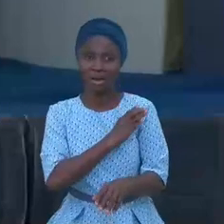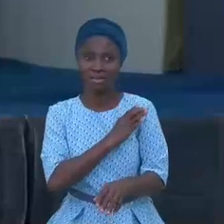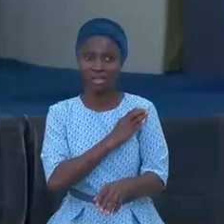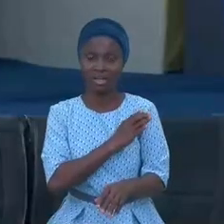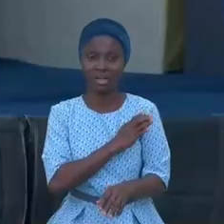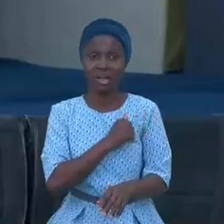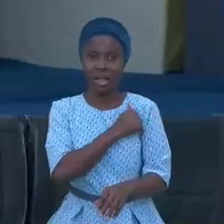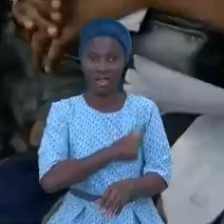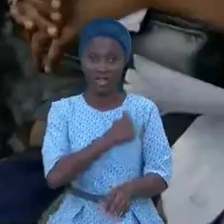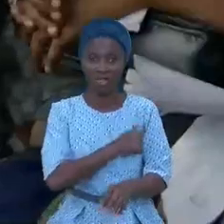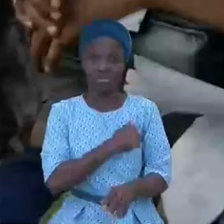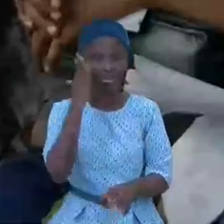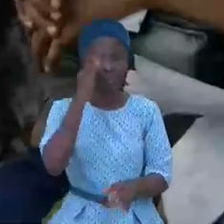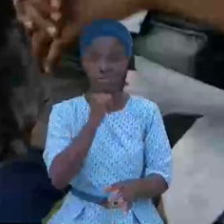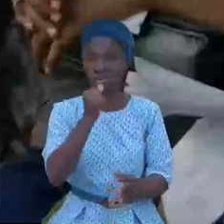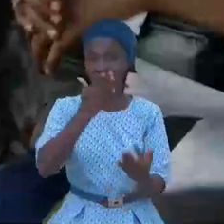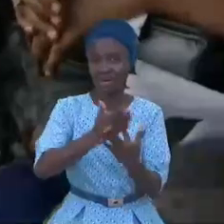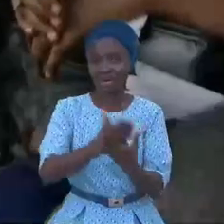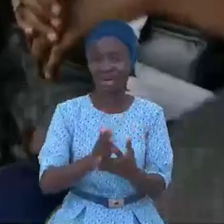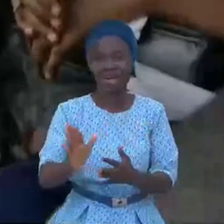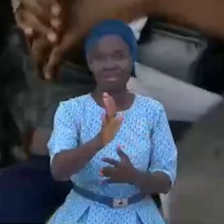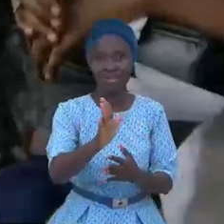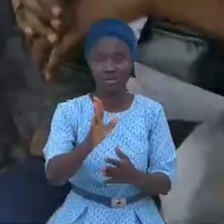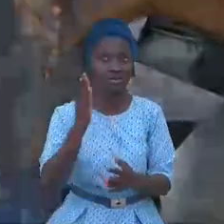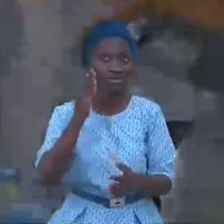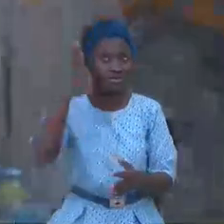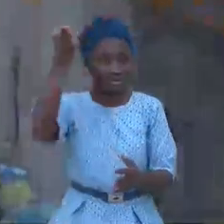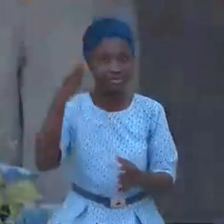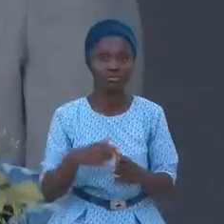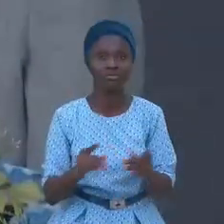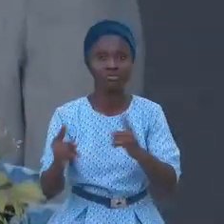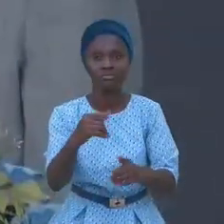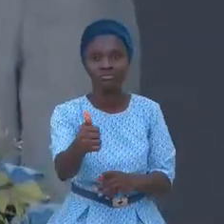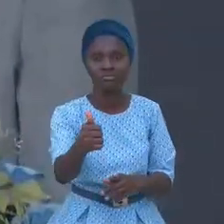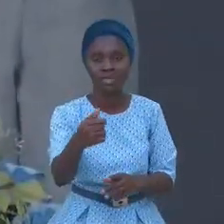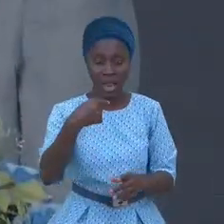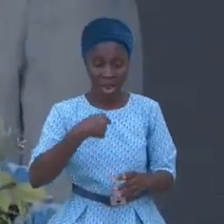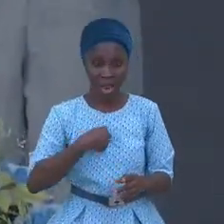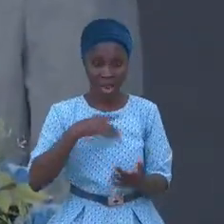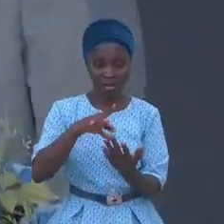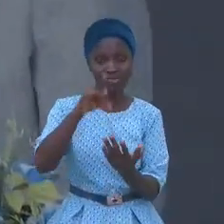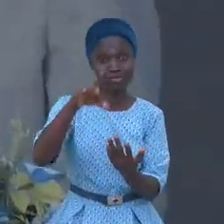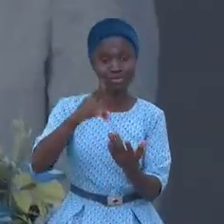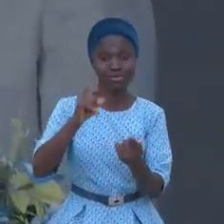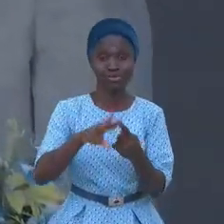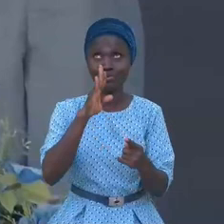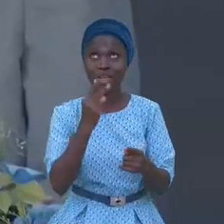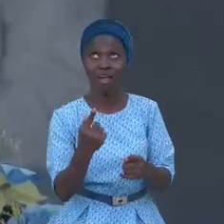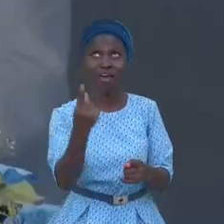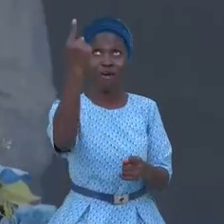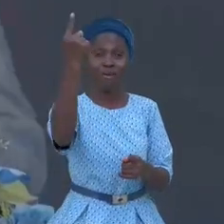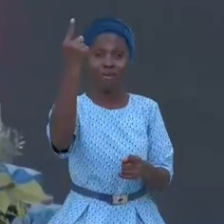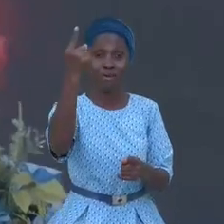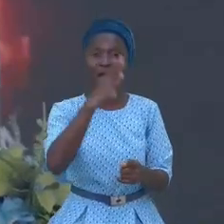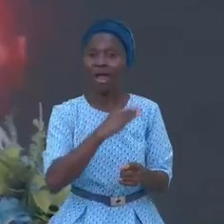entraver ta destinée. J'ai choisi d'être en haut. Et j'ai choisi d'être en haut. Et rien ne va